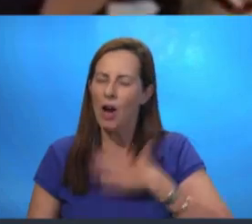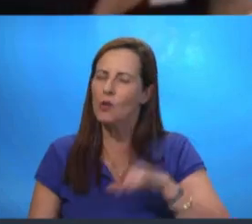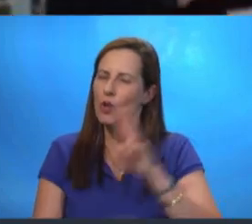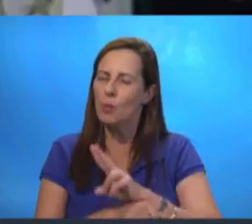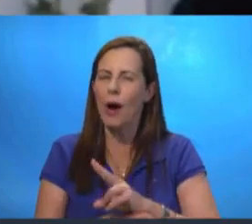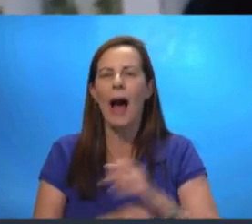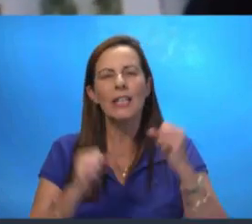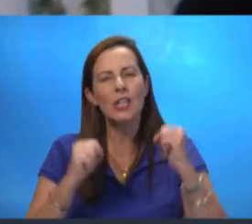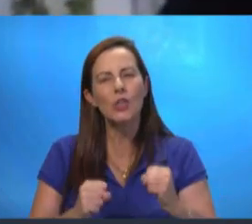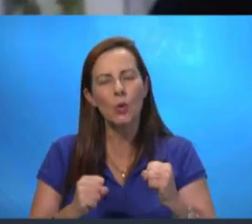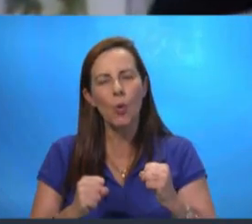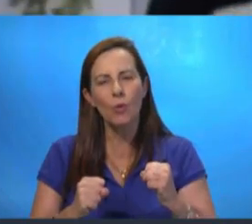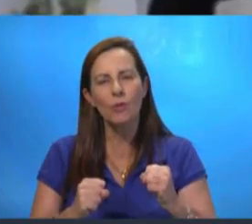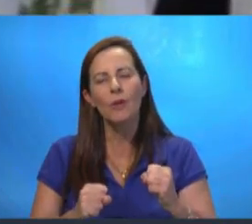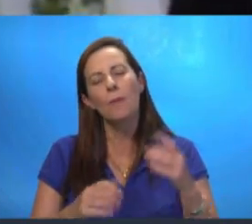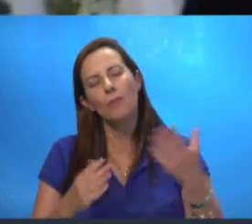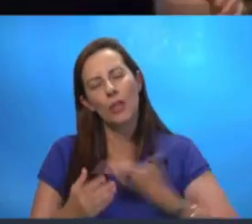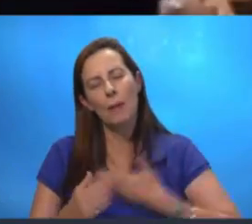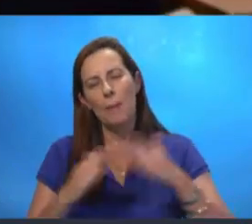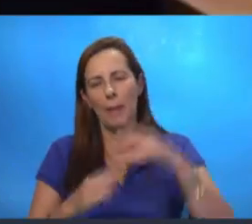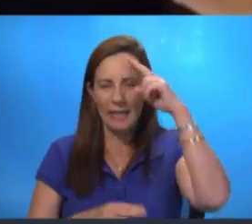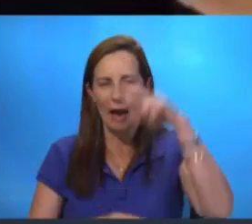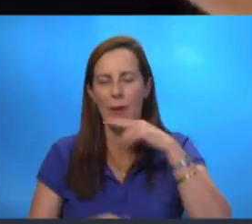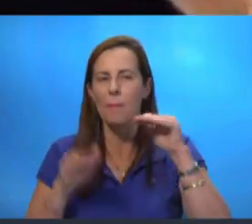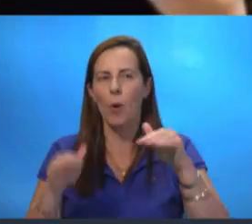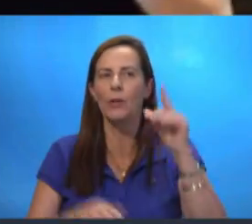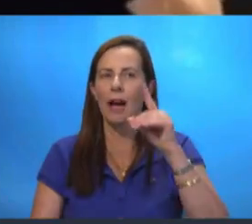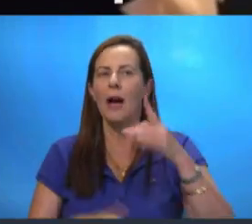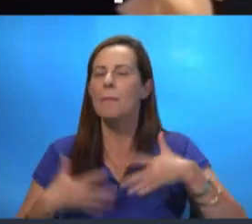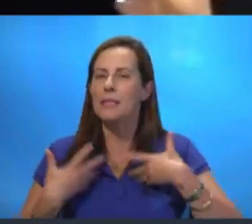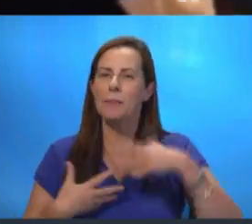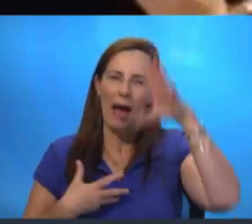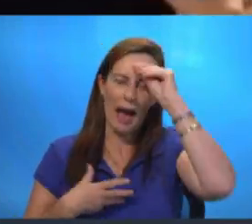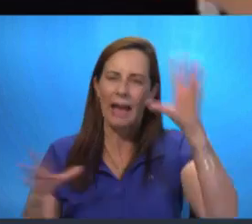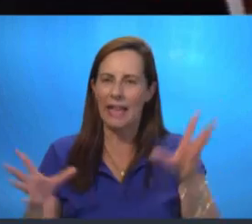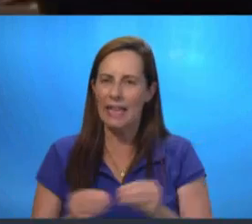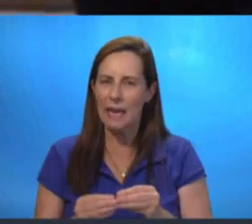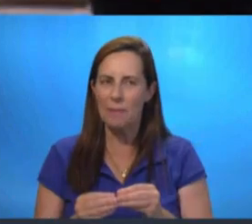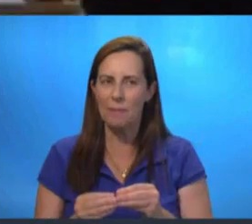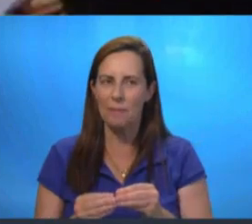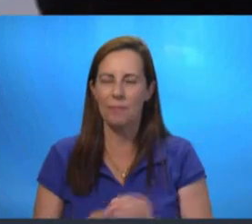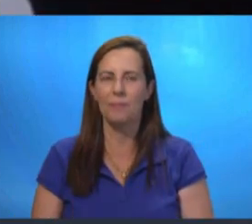יסודות שינקו מבית אבא. ברוך אתה משמח